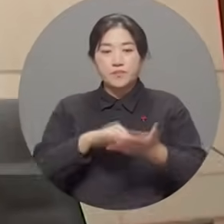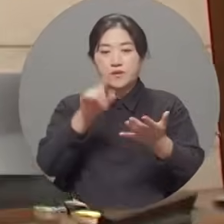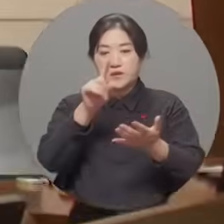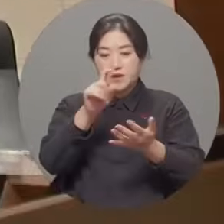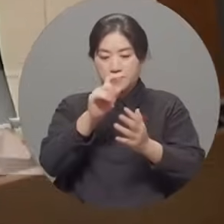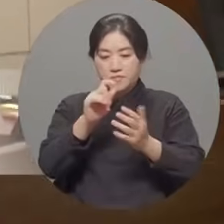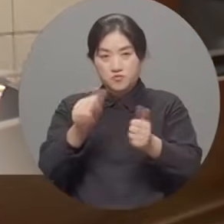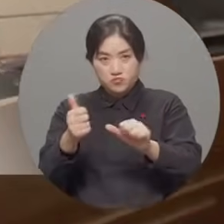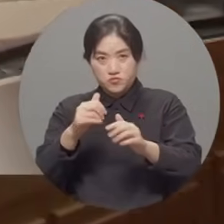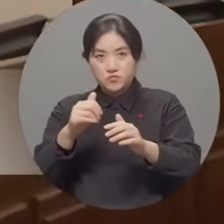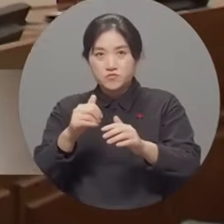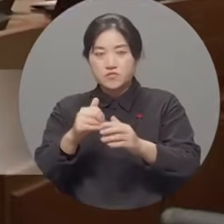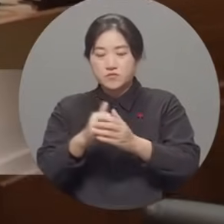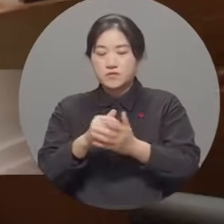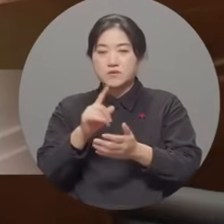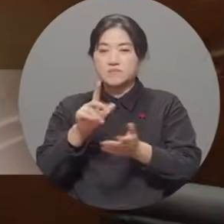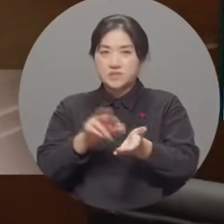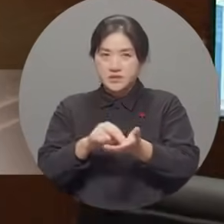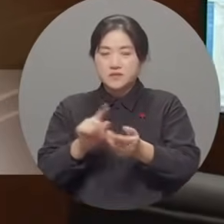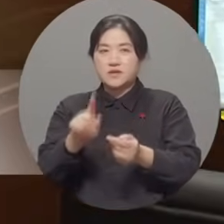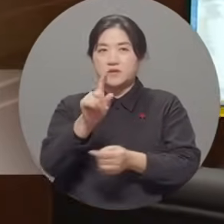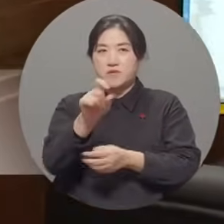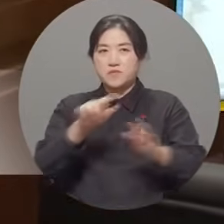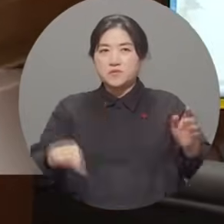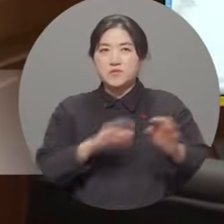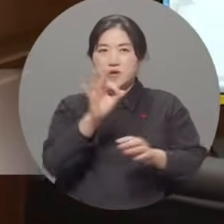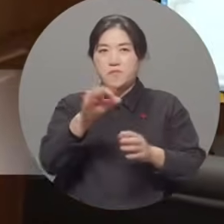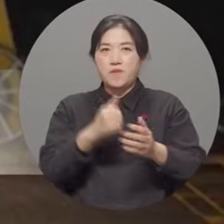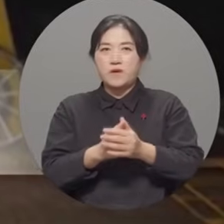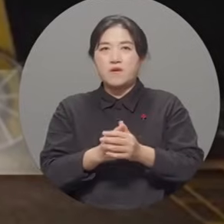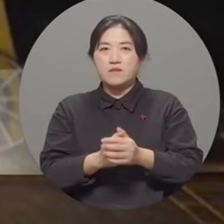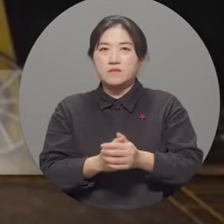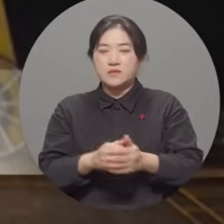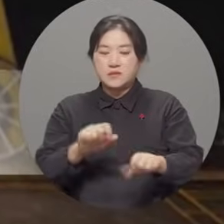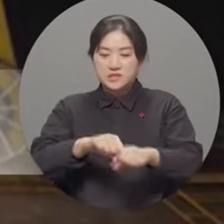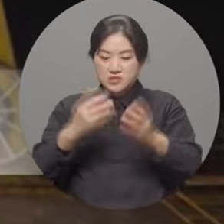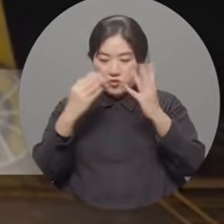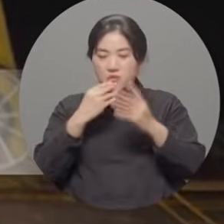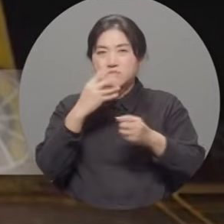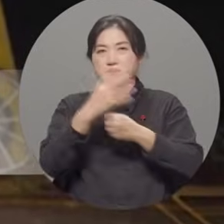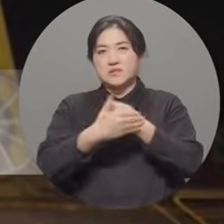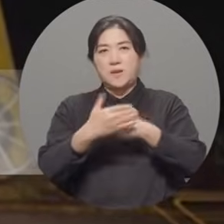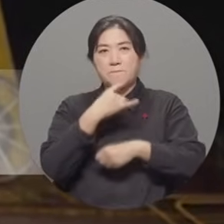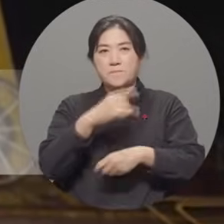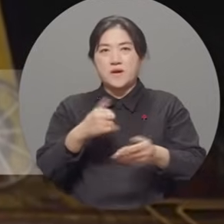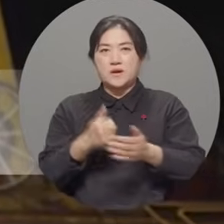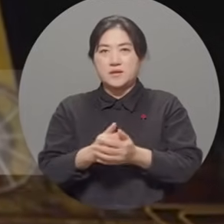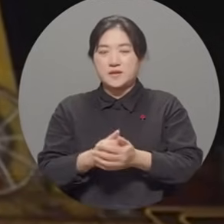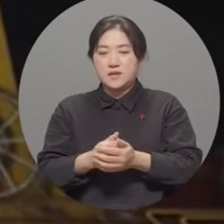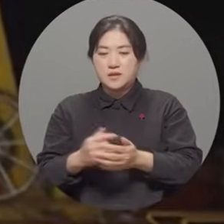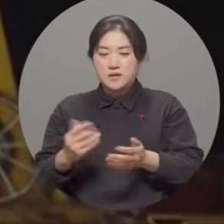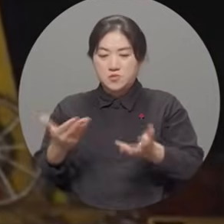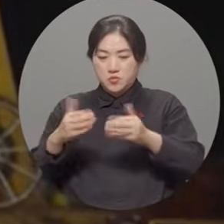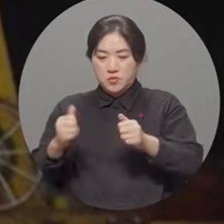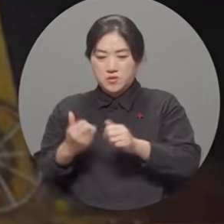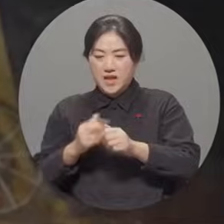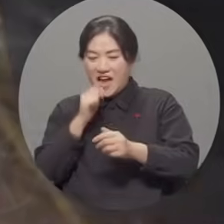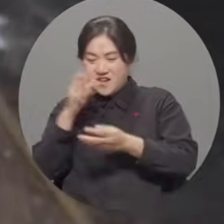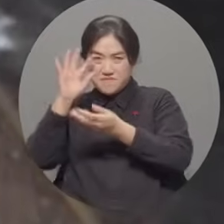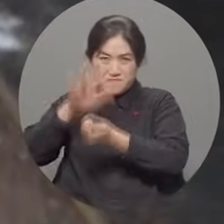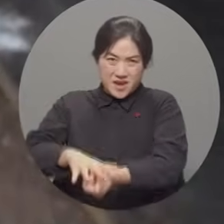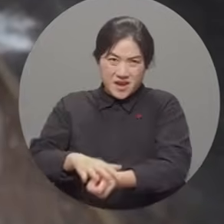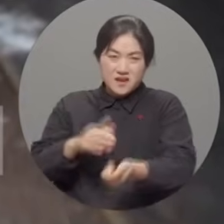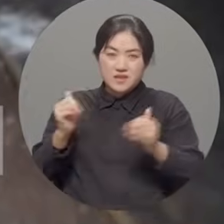10명은 징역형의 집행유예였습니다. 하청 노동자가 철판에 깔려 숨져 재판을 받는 도중에도 또 안전조치를